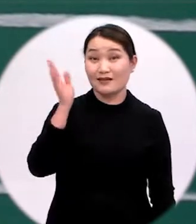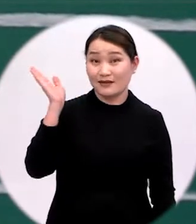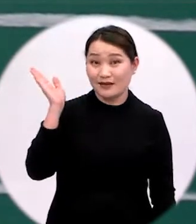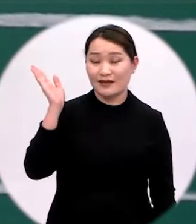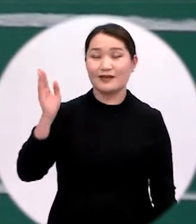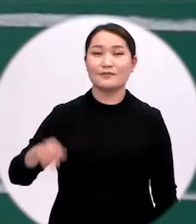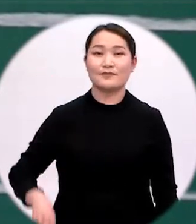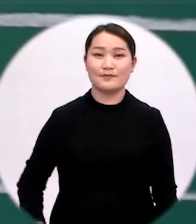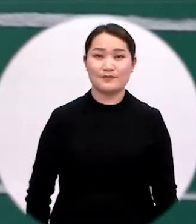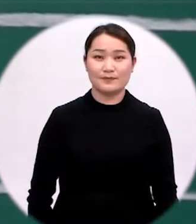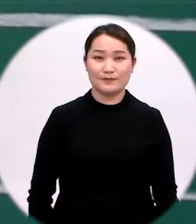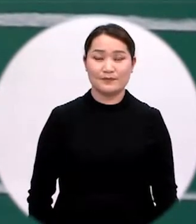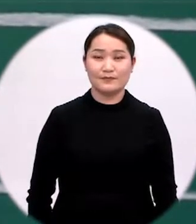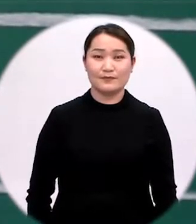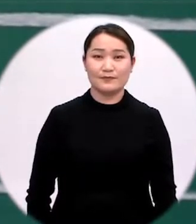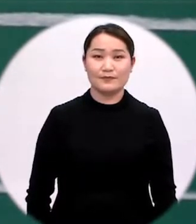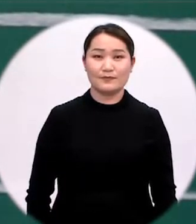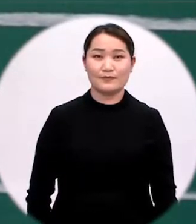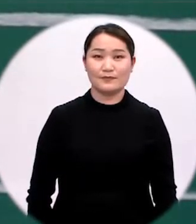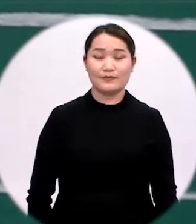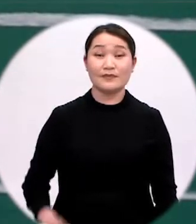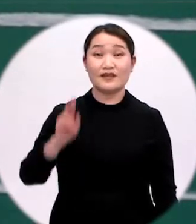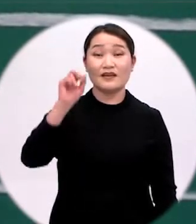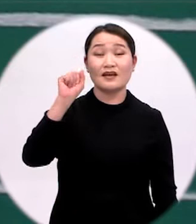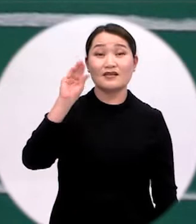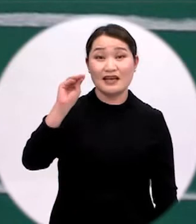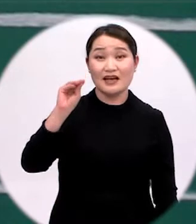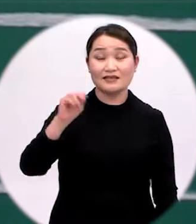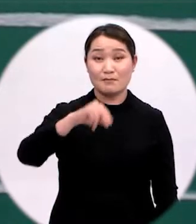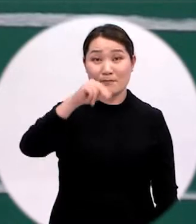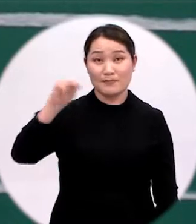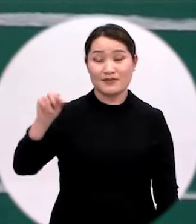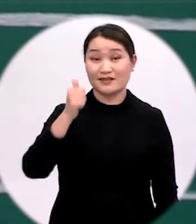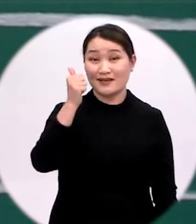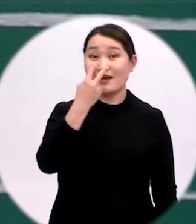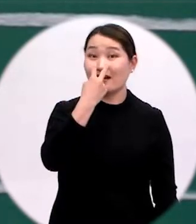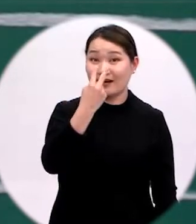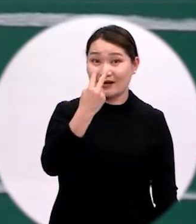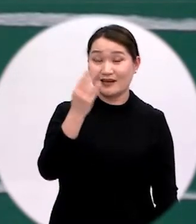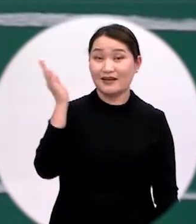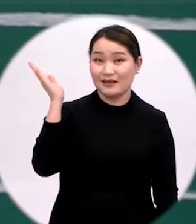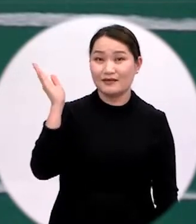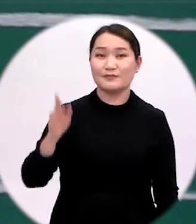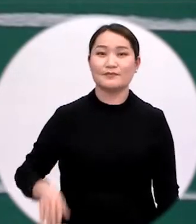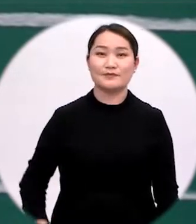дугуй. Зорилгоудаа хэрхэн холбож байгааг хүүхдүүд та нар сайтар ажиглаарай. богино шулуу,